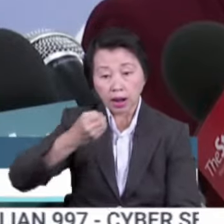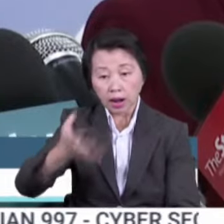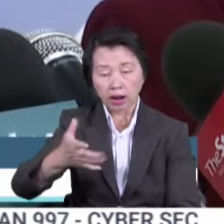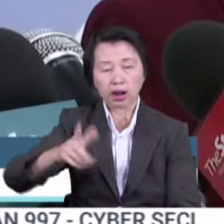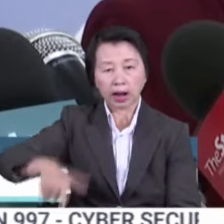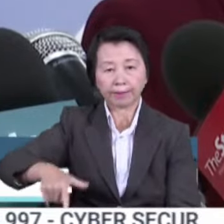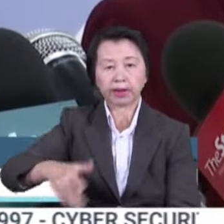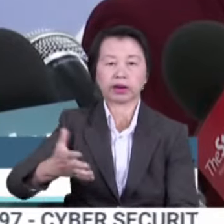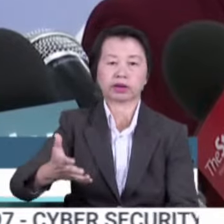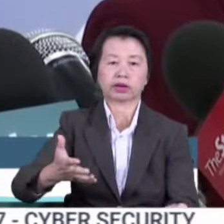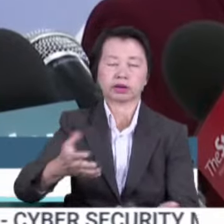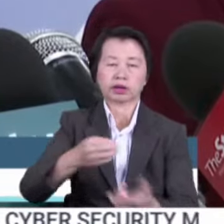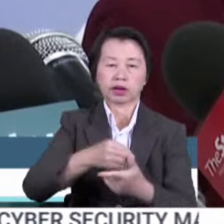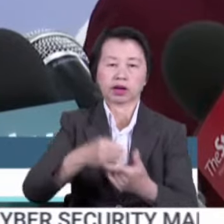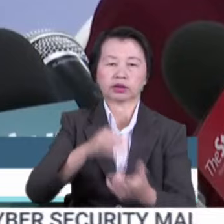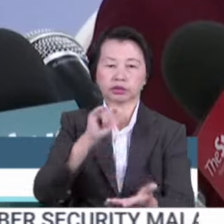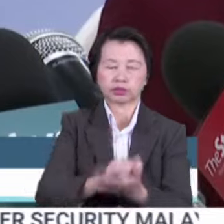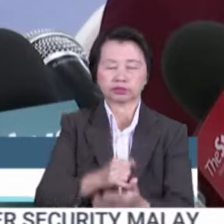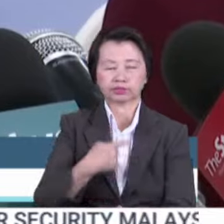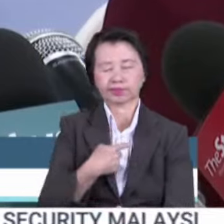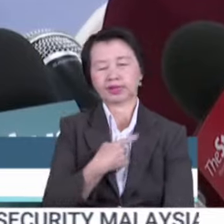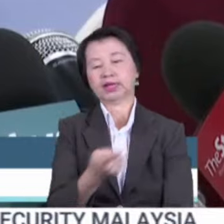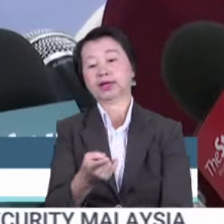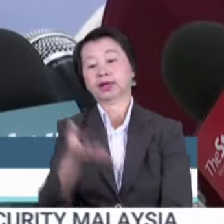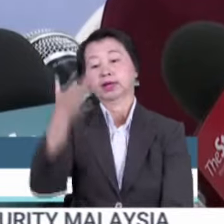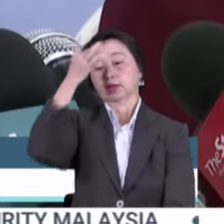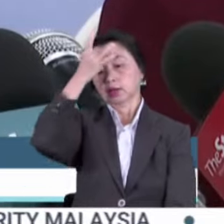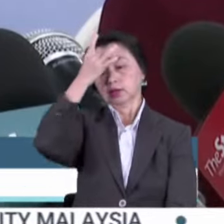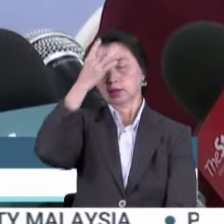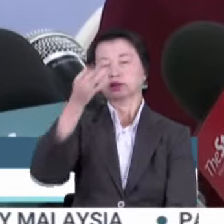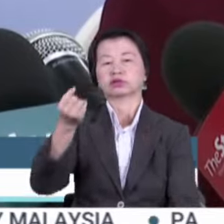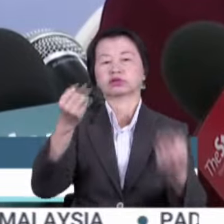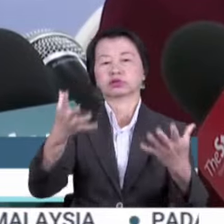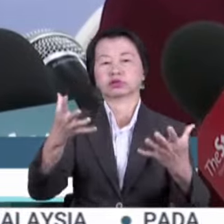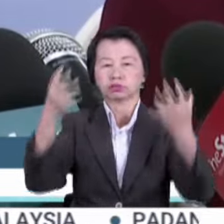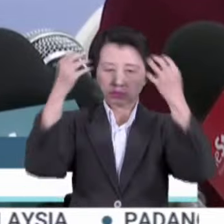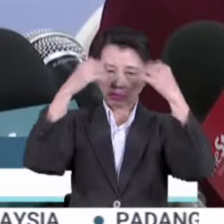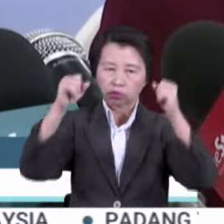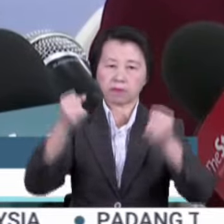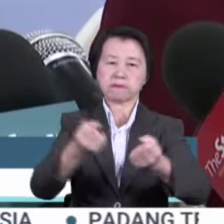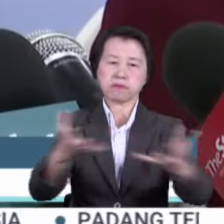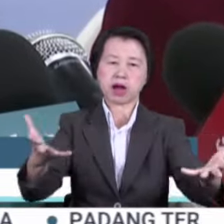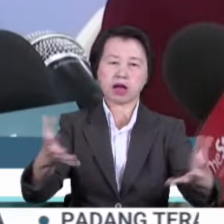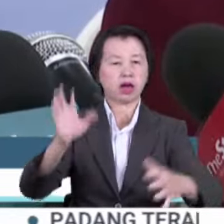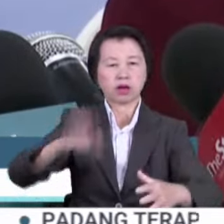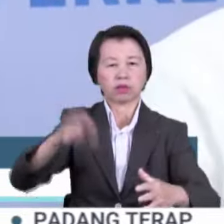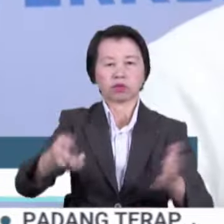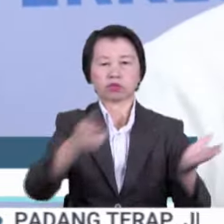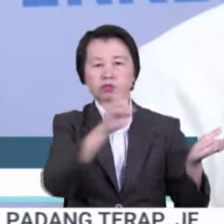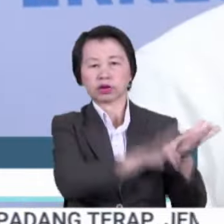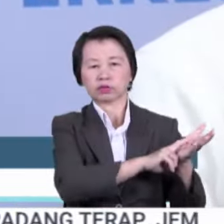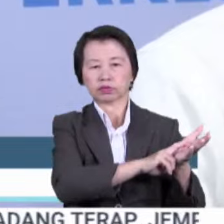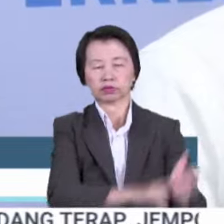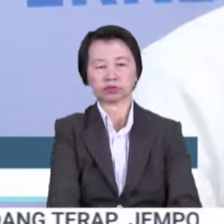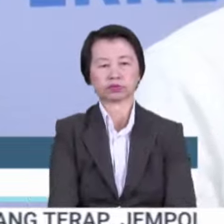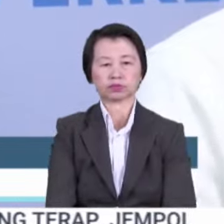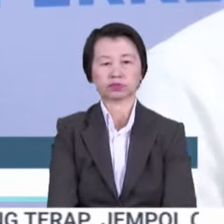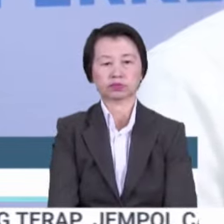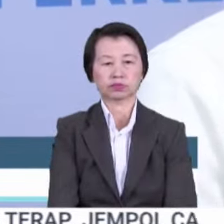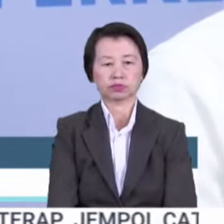atas dasar itu kita dapati masih ramai lagi yang yang masih belum di daftar